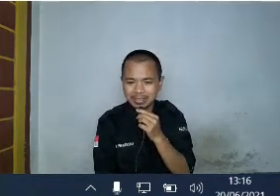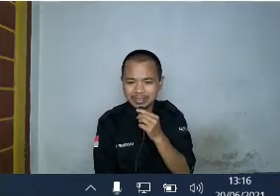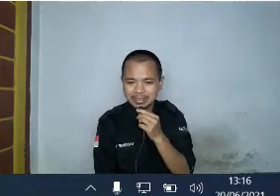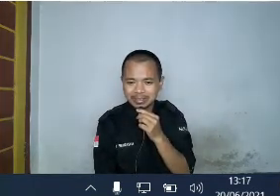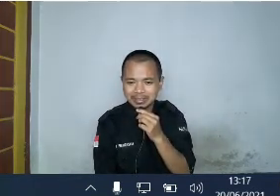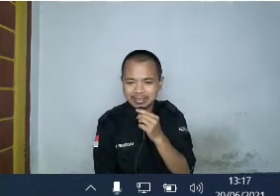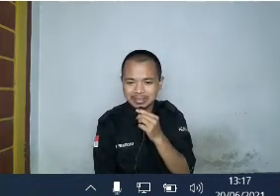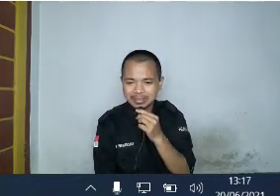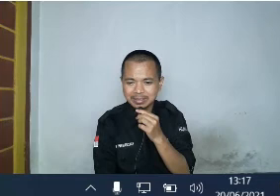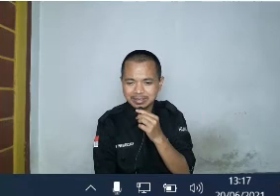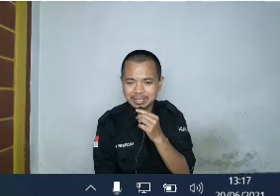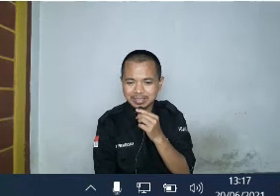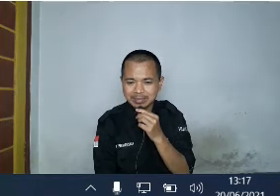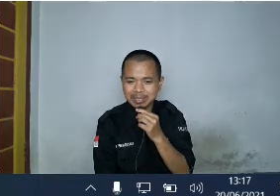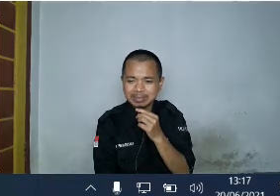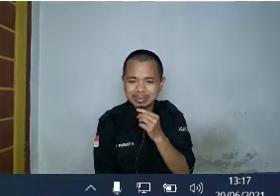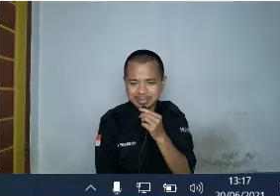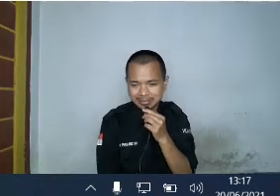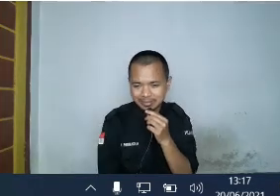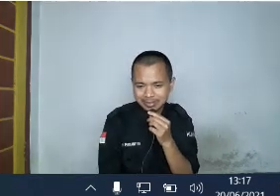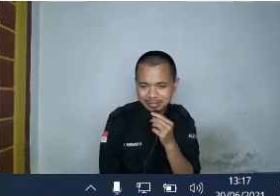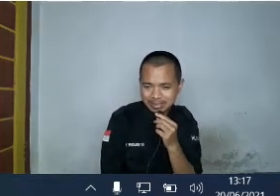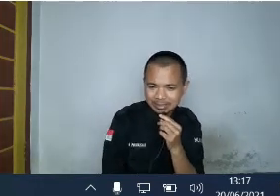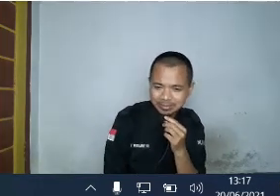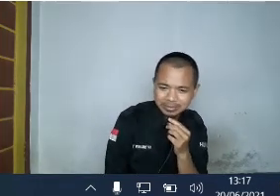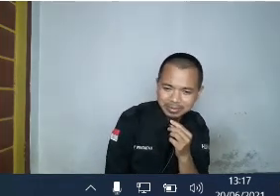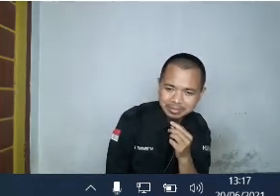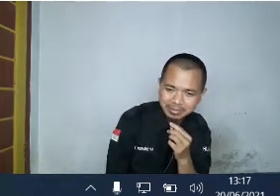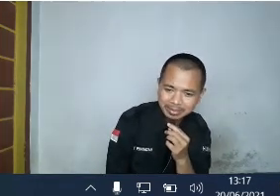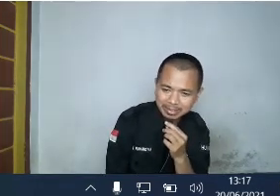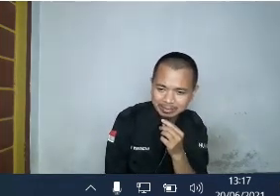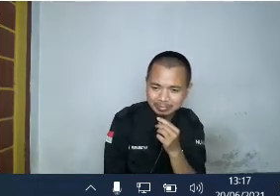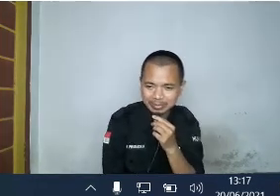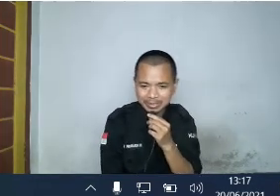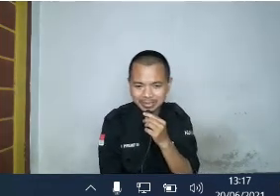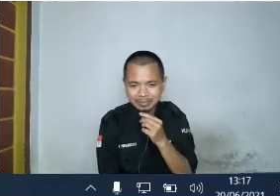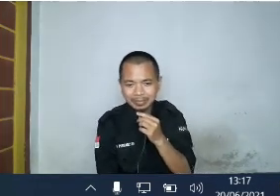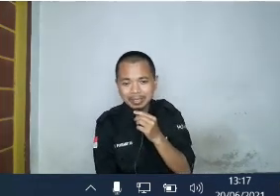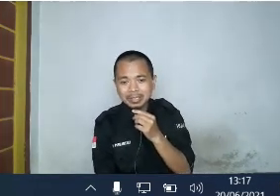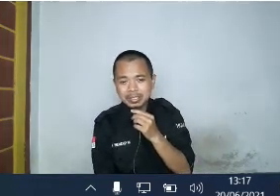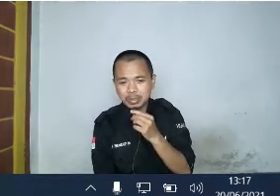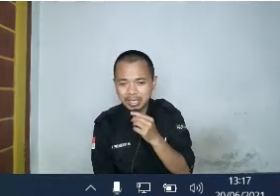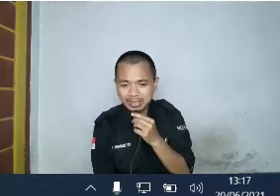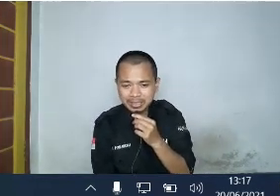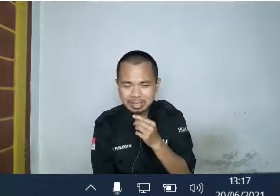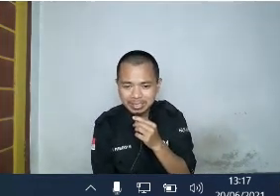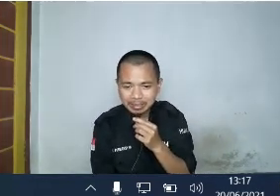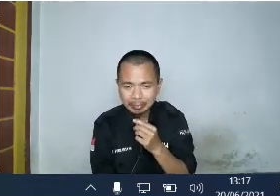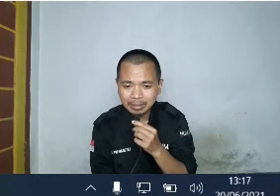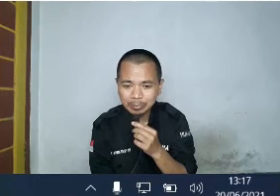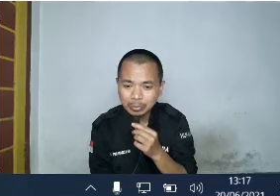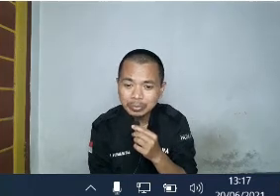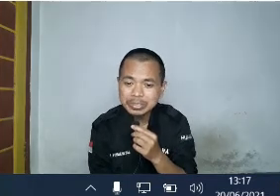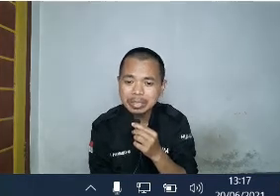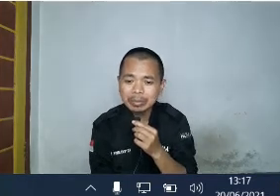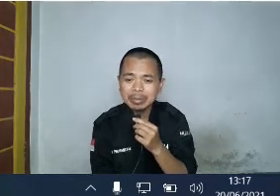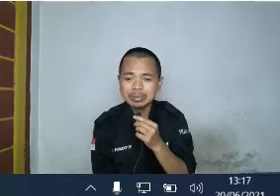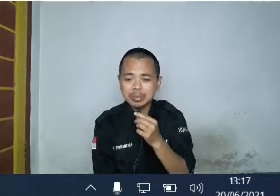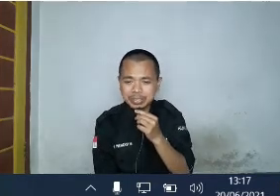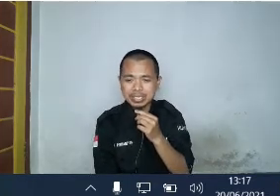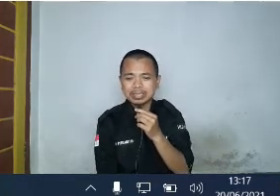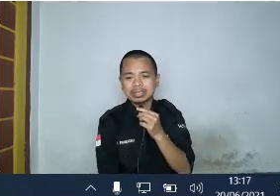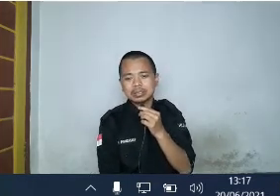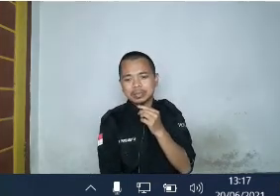atuh hari sehari semalam ya dari 00 sampai dengan 23 soal dikerjakan pada buku